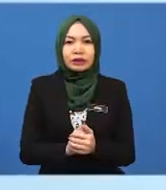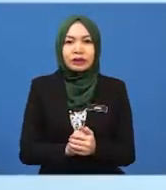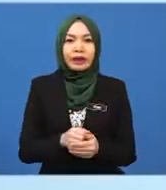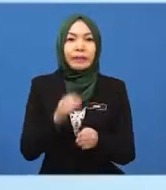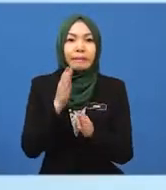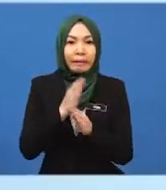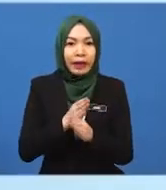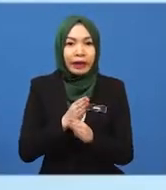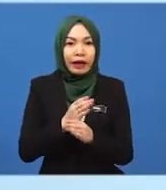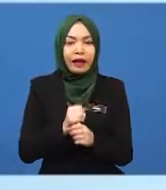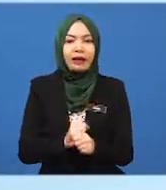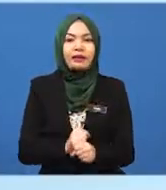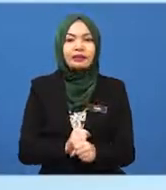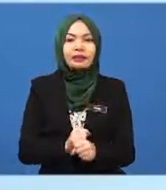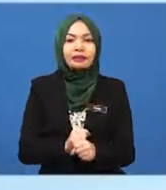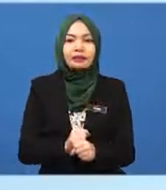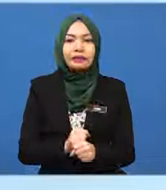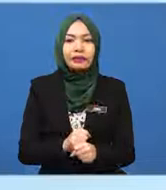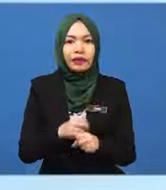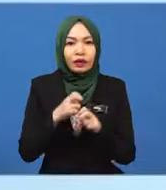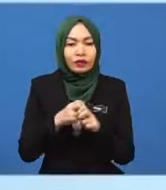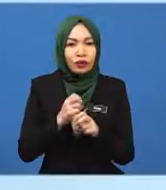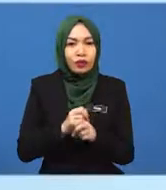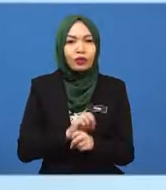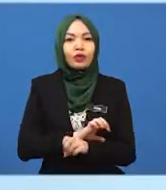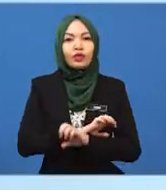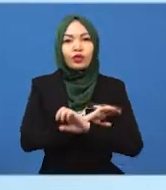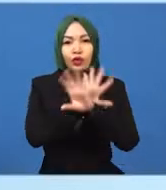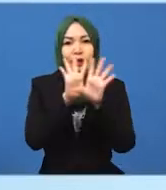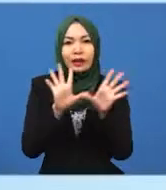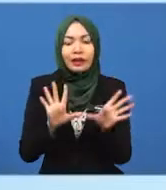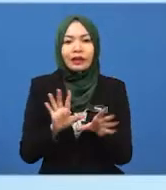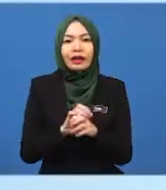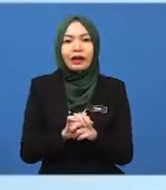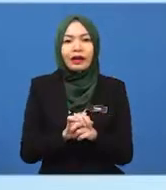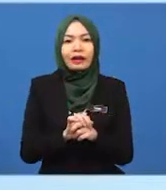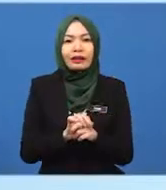benar, sungguh terang, sangat tepat,